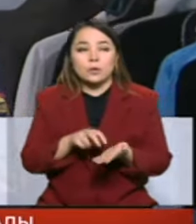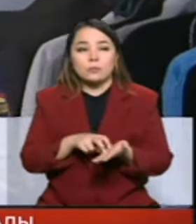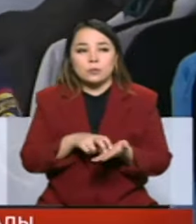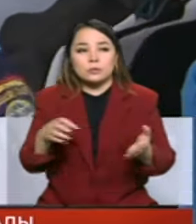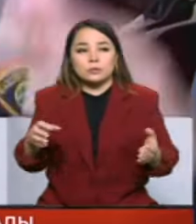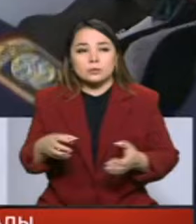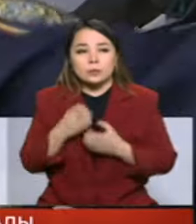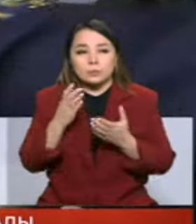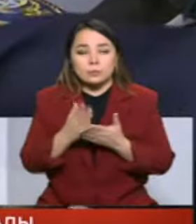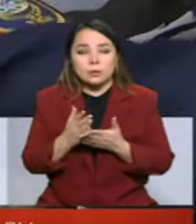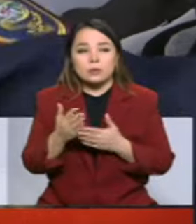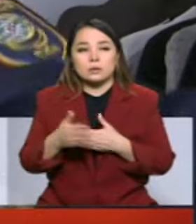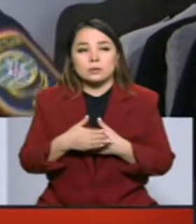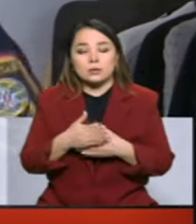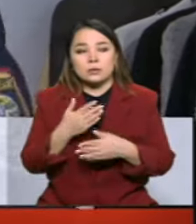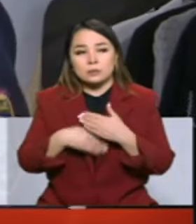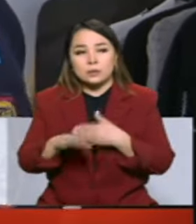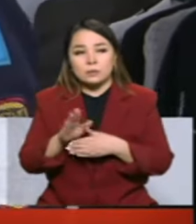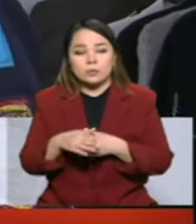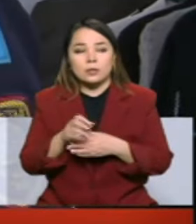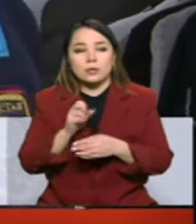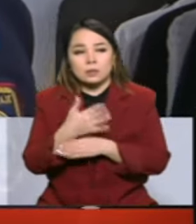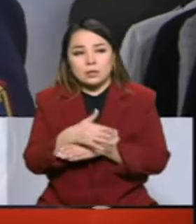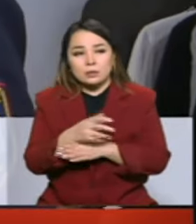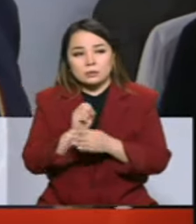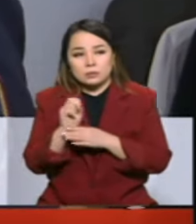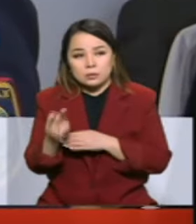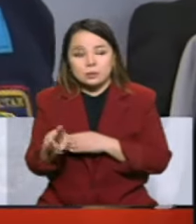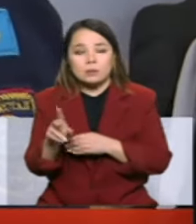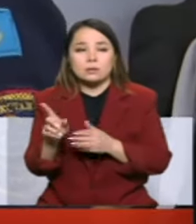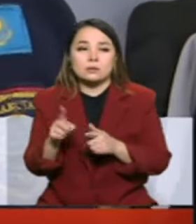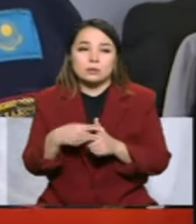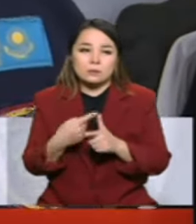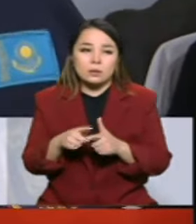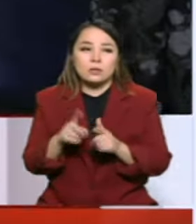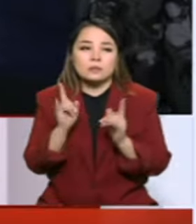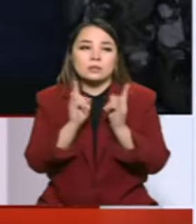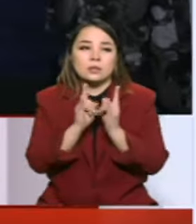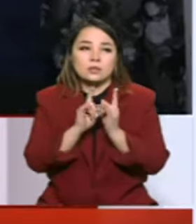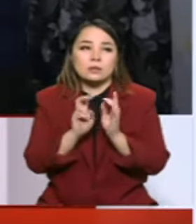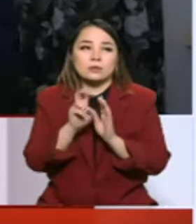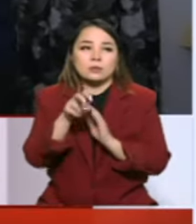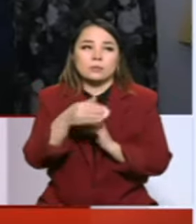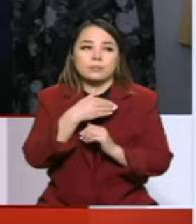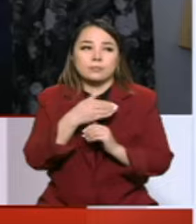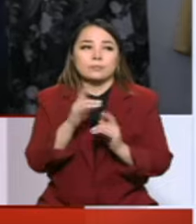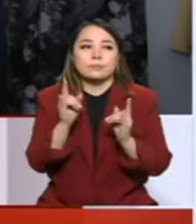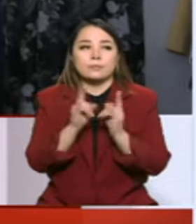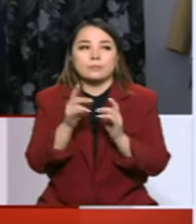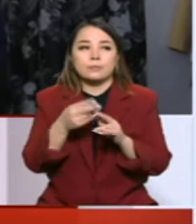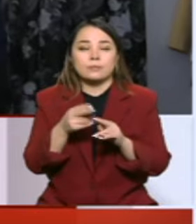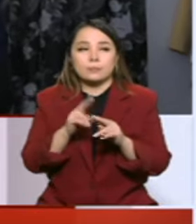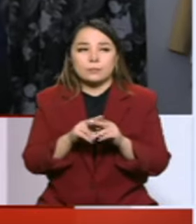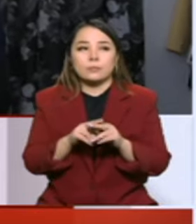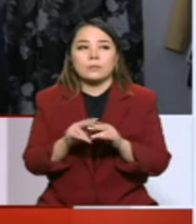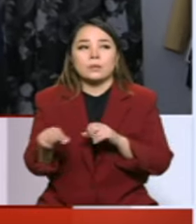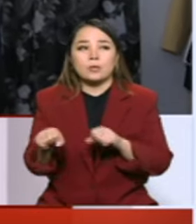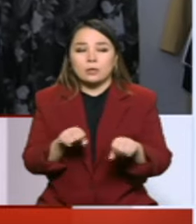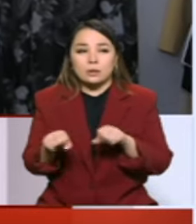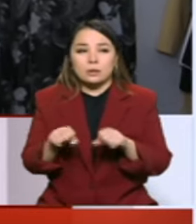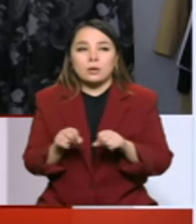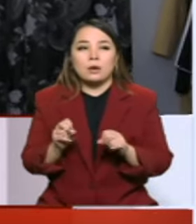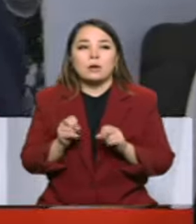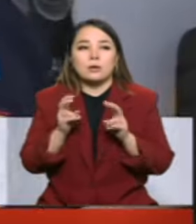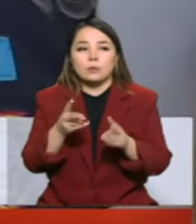алдырып, есік арқылы сыртқа ұмтылады, немесе терезе жаққа көбінесе ұмтылады. Терезе жақты, яғни ол дүмпулер кезінде